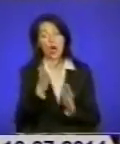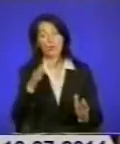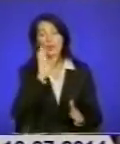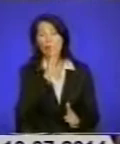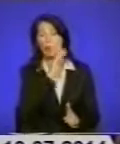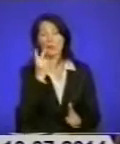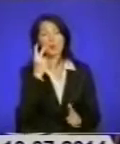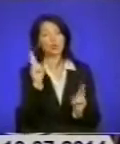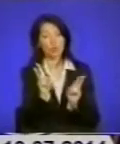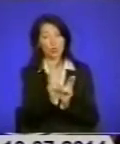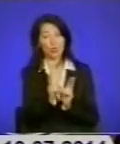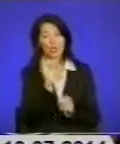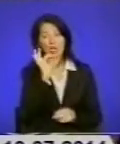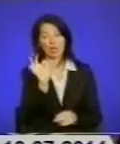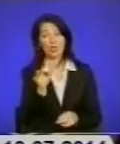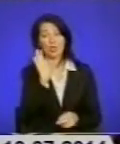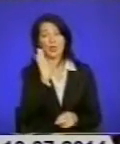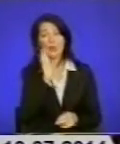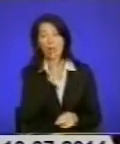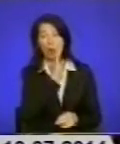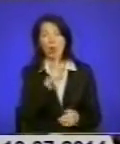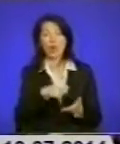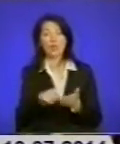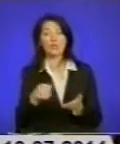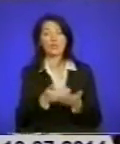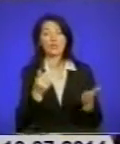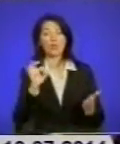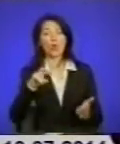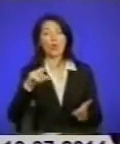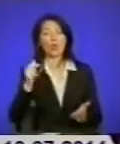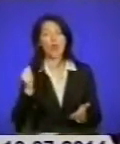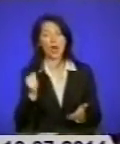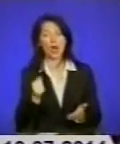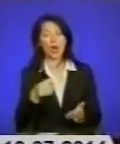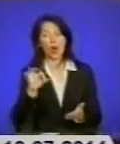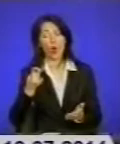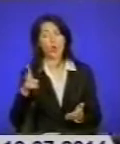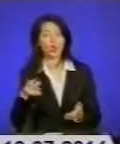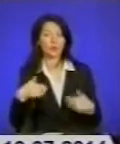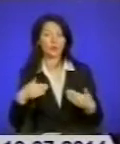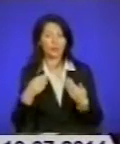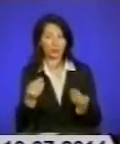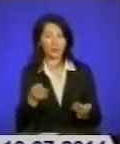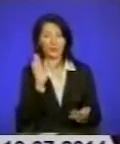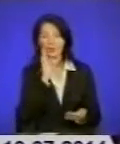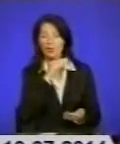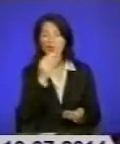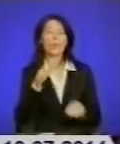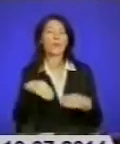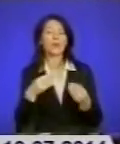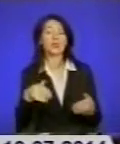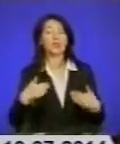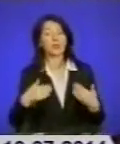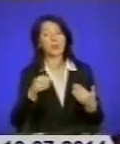казала: «Вам лист від Олега, Олег вам привіт передає». «Мамо, а ти передала привіт Марті Дмитрівні?